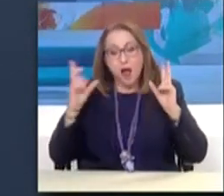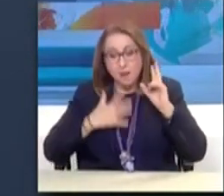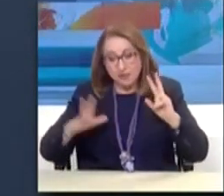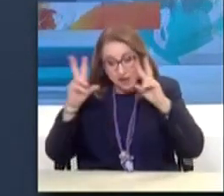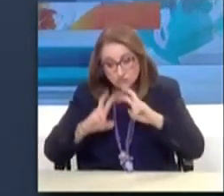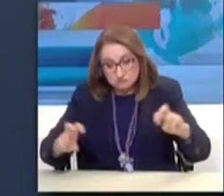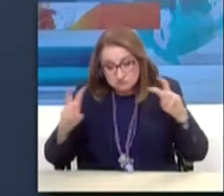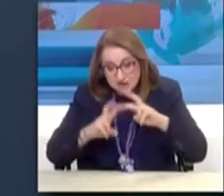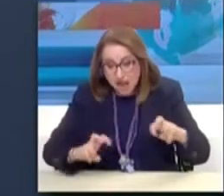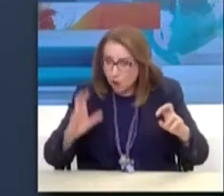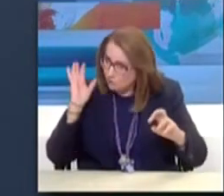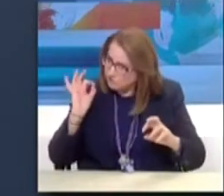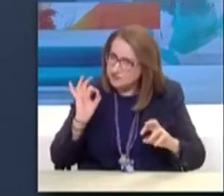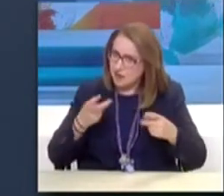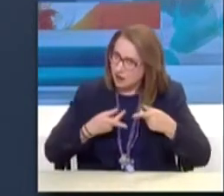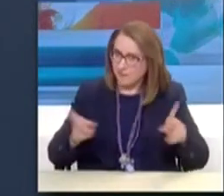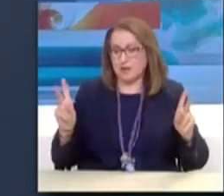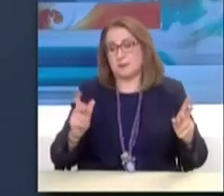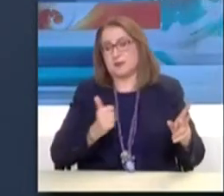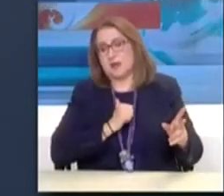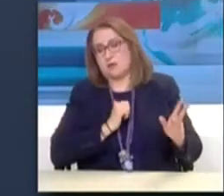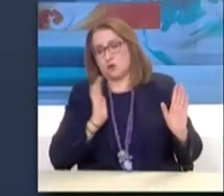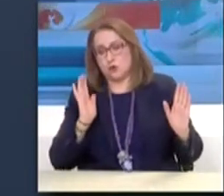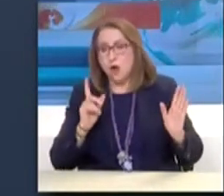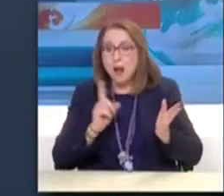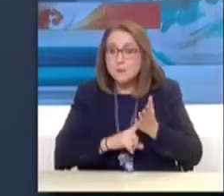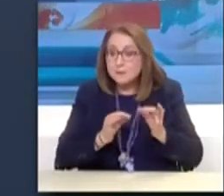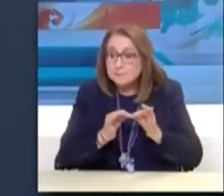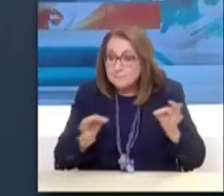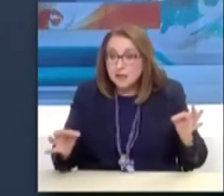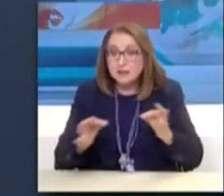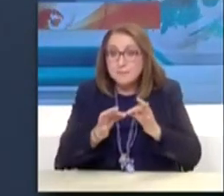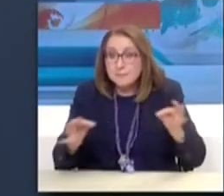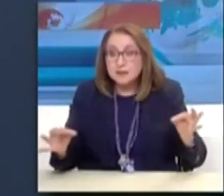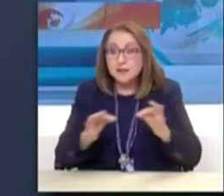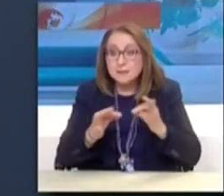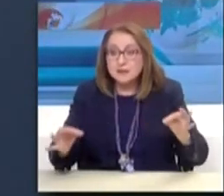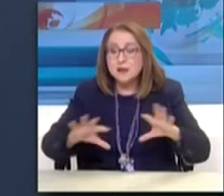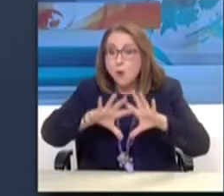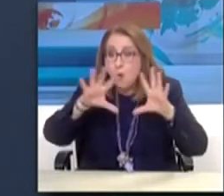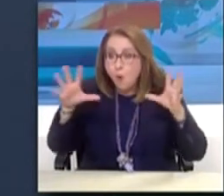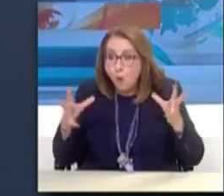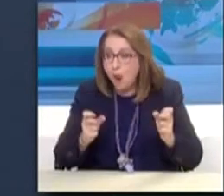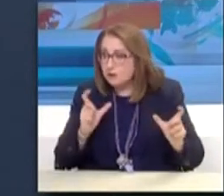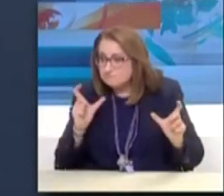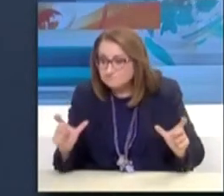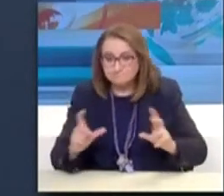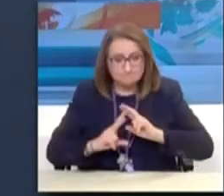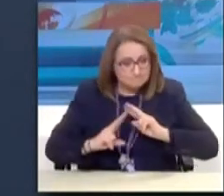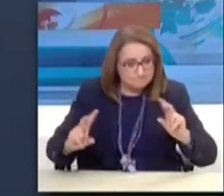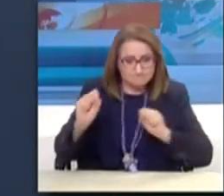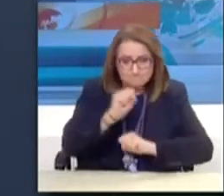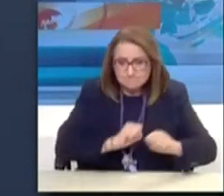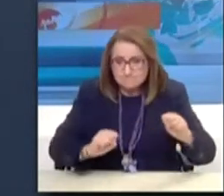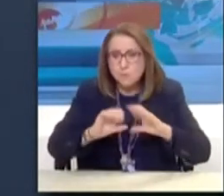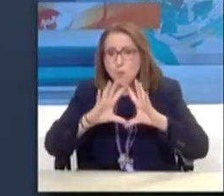ελεγχθούν. Βέβαια, αυτό θα πρέπει να γίνεται λαμβάνοντας όλα τα μέτρα πρόληψης της μετάδοσης και διασποράς της νόσου.